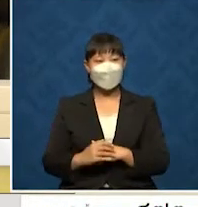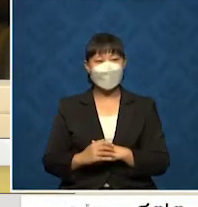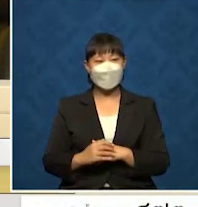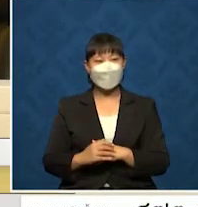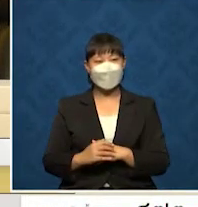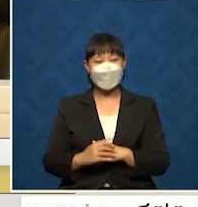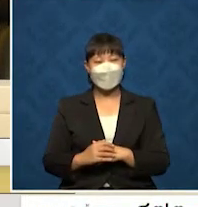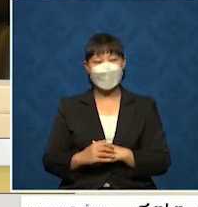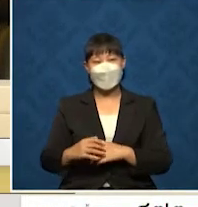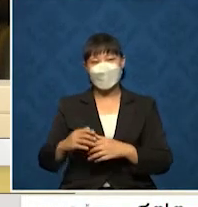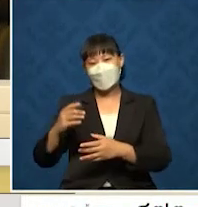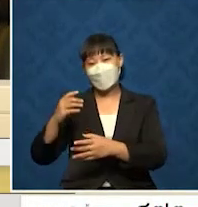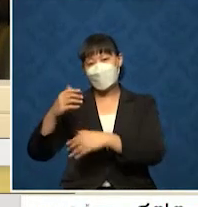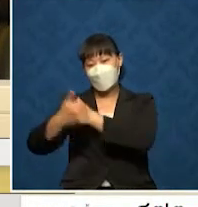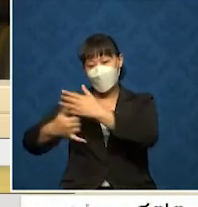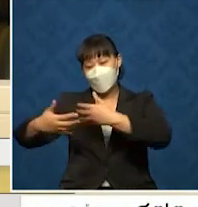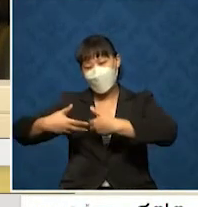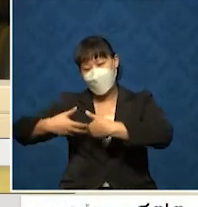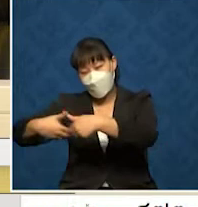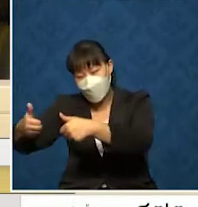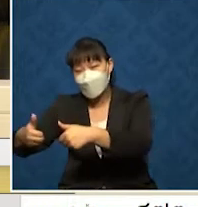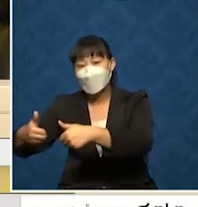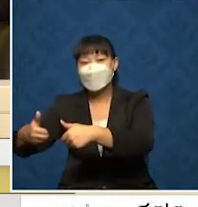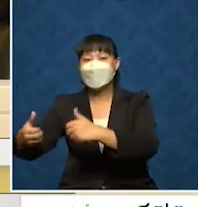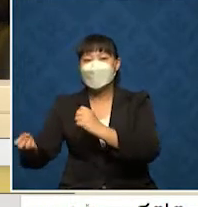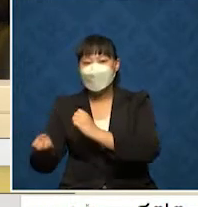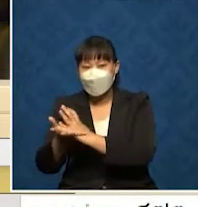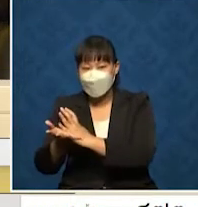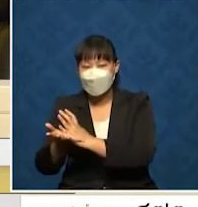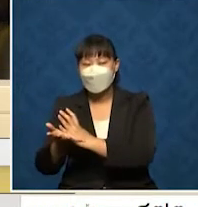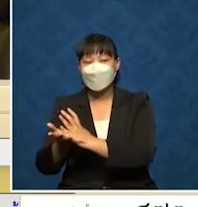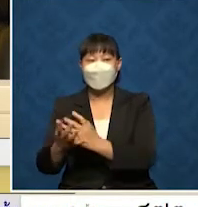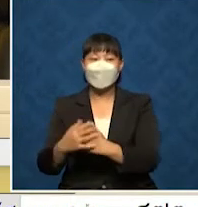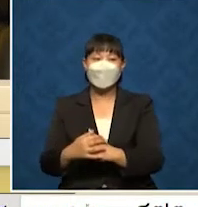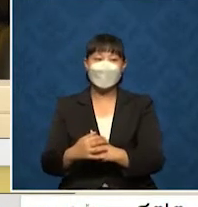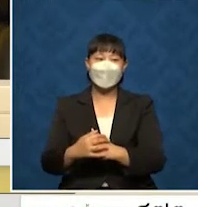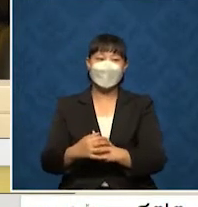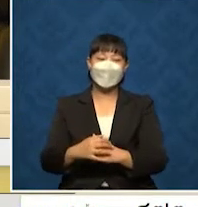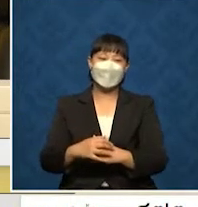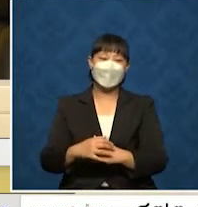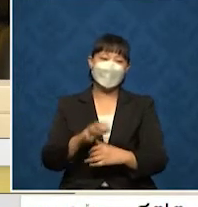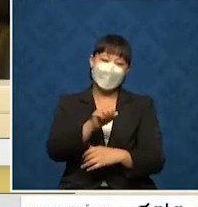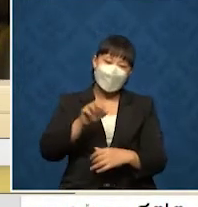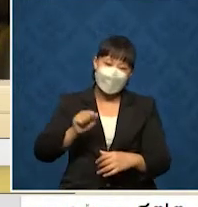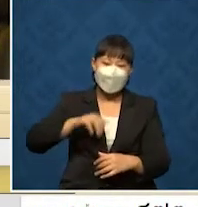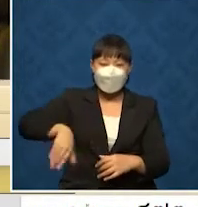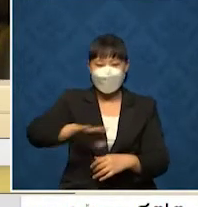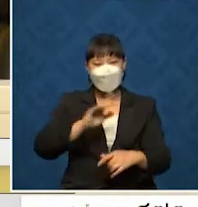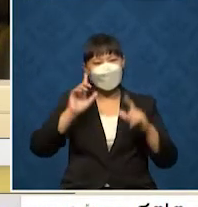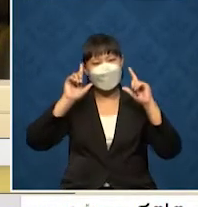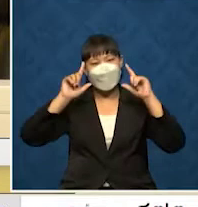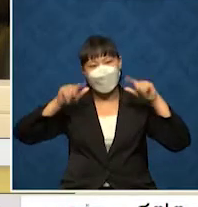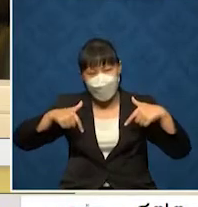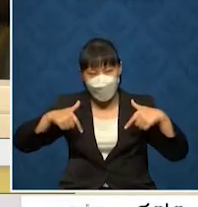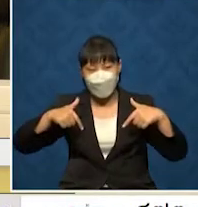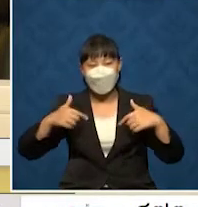างที่มีผลกระทบนะครับที่ทำให้ท่านสมาชิกผู้ทรงเกียรติได้พูดถึงว่าเราเสียชื่